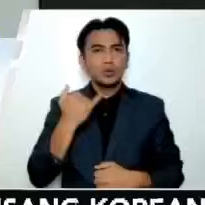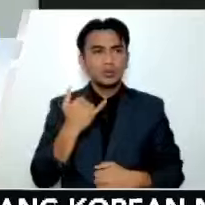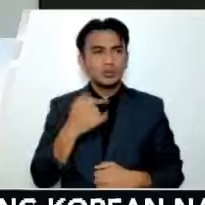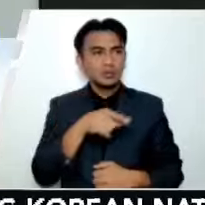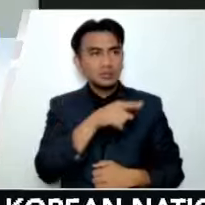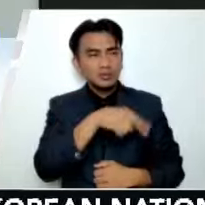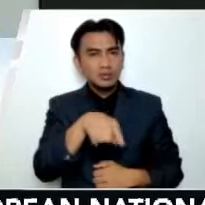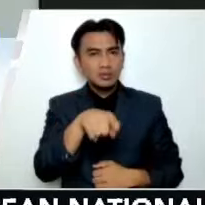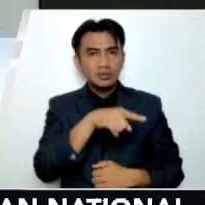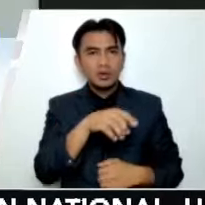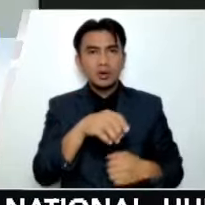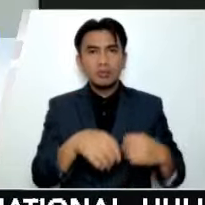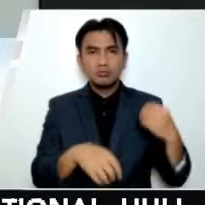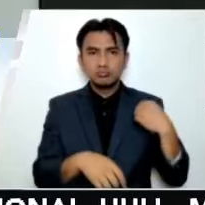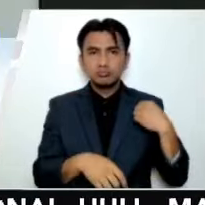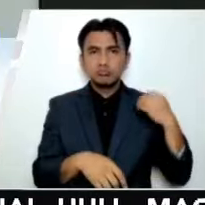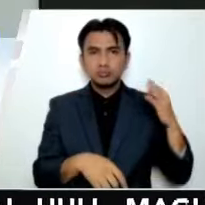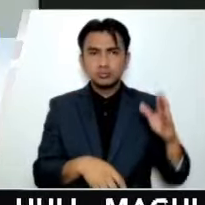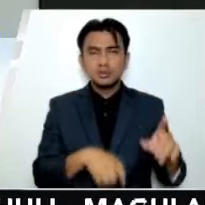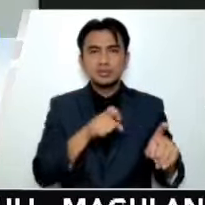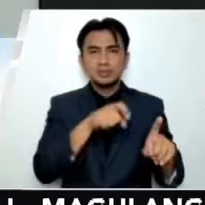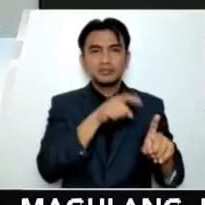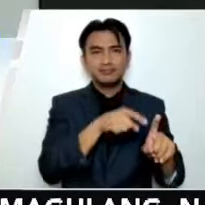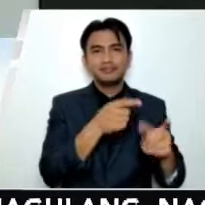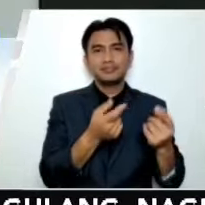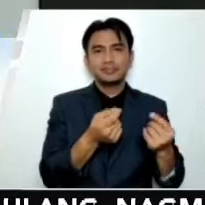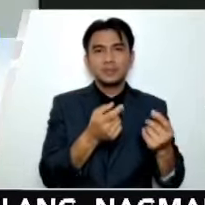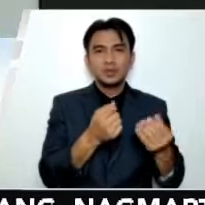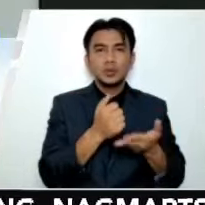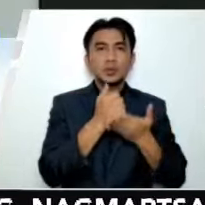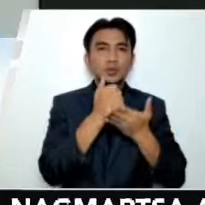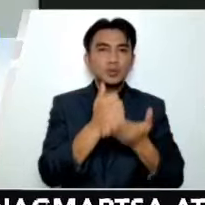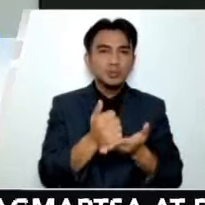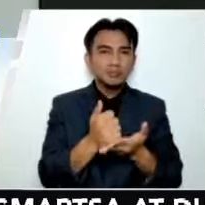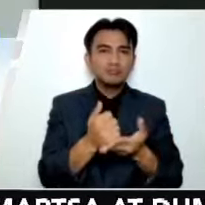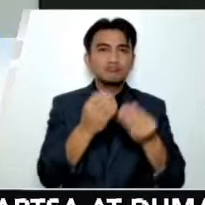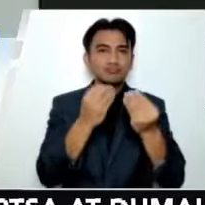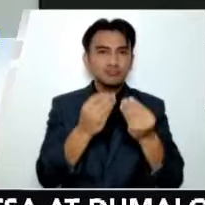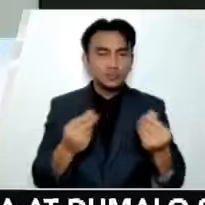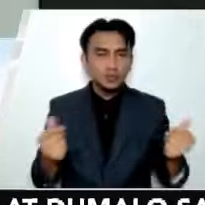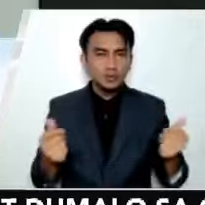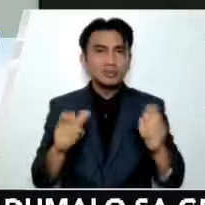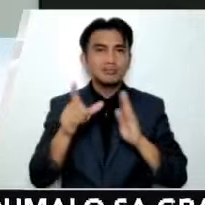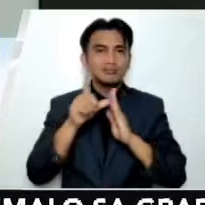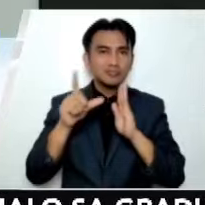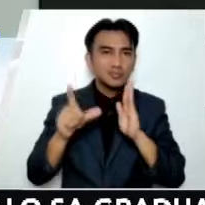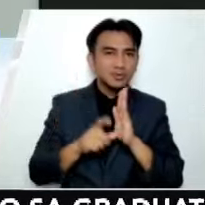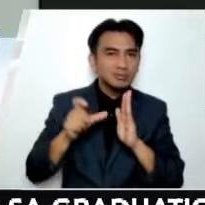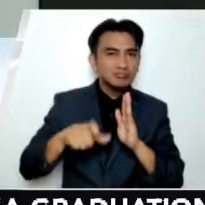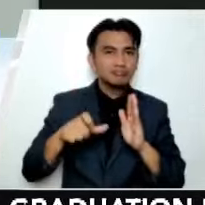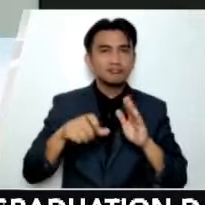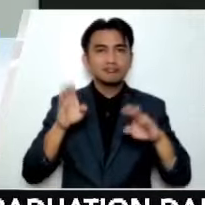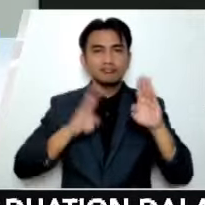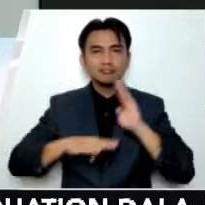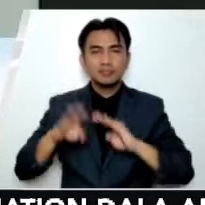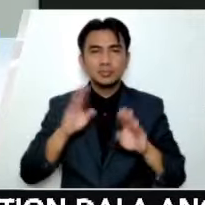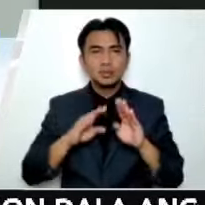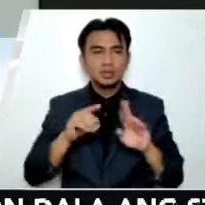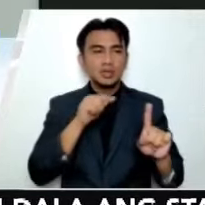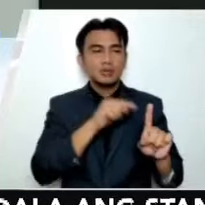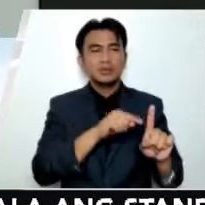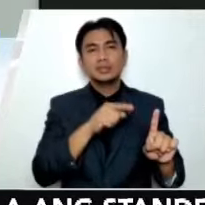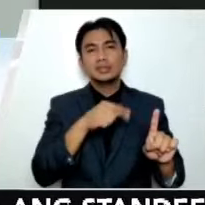dapat magpapatupad or dapat nagpapatupad ng batas or mag-enforce ng ating batas ay sila mismo